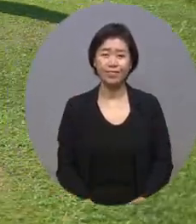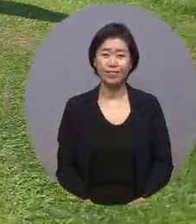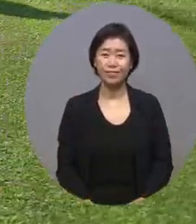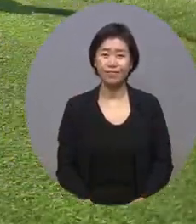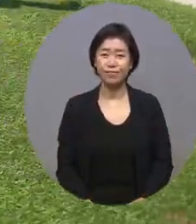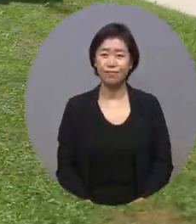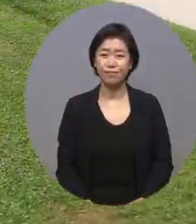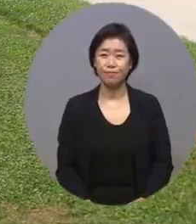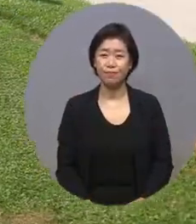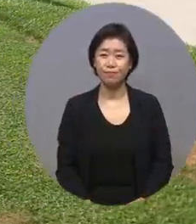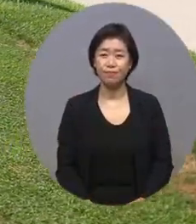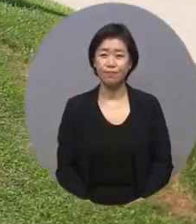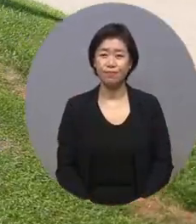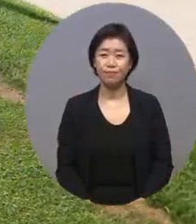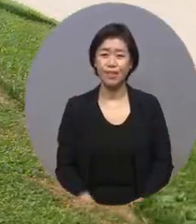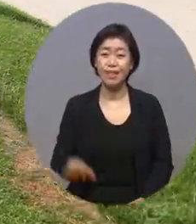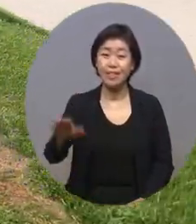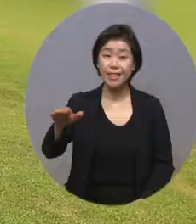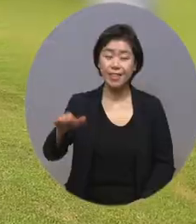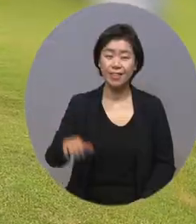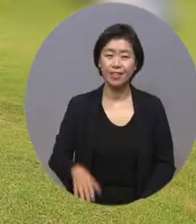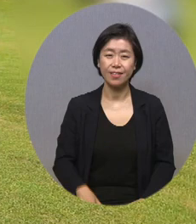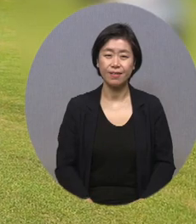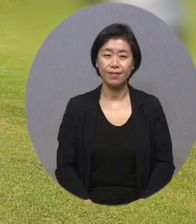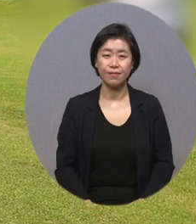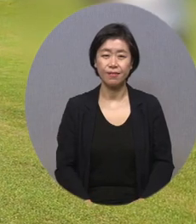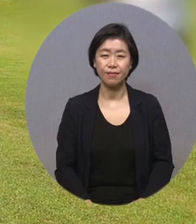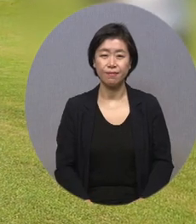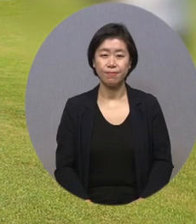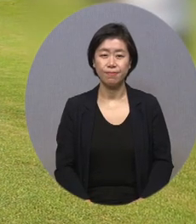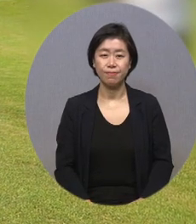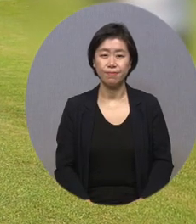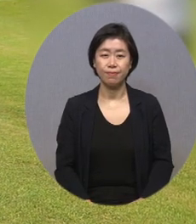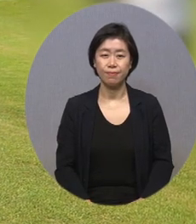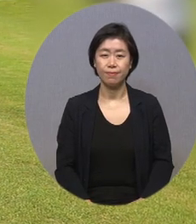캐디 언니? 아, 캐디 언니래. 캐디님.